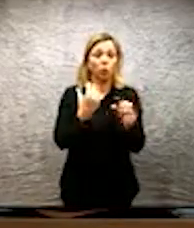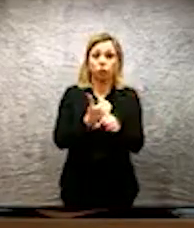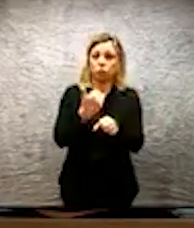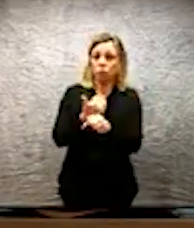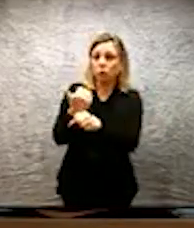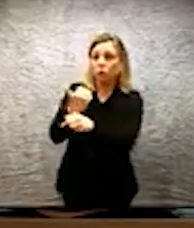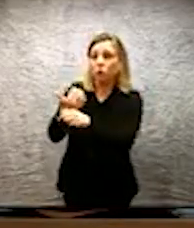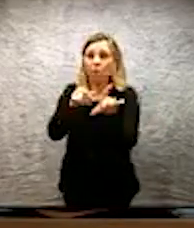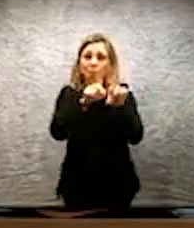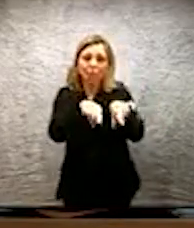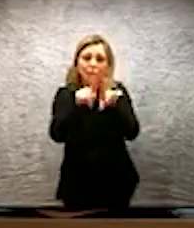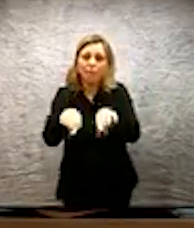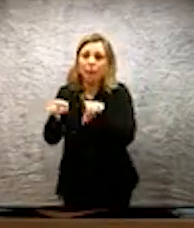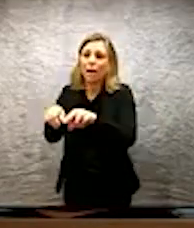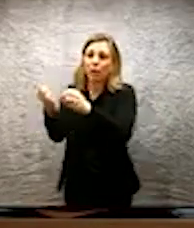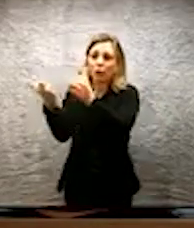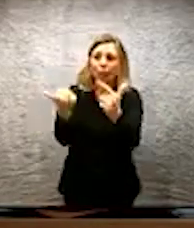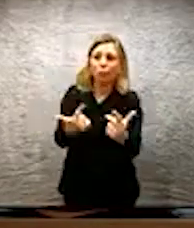à